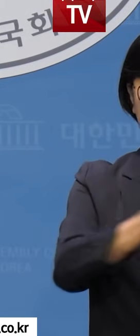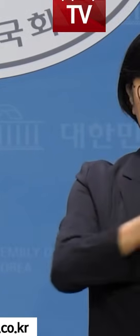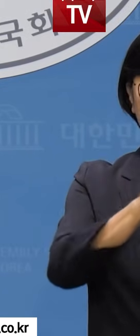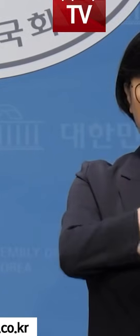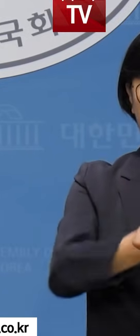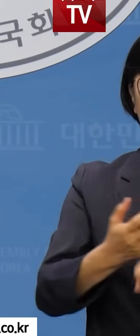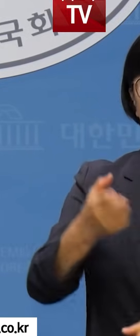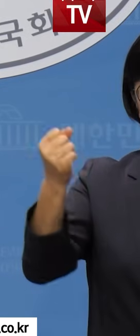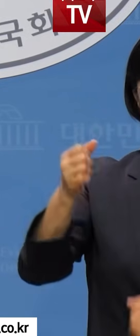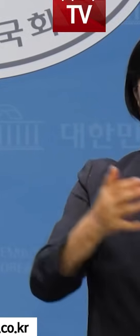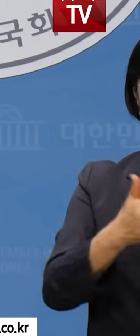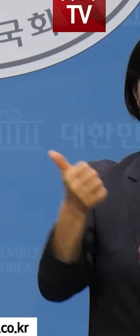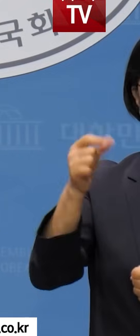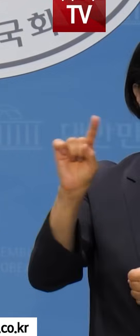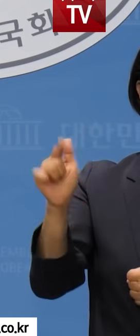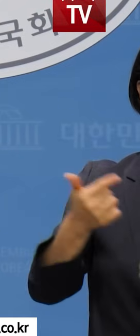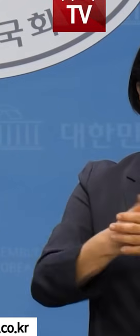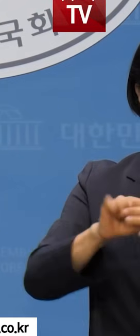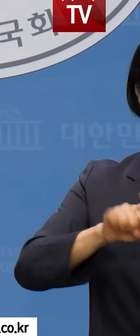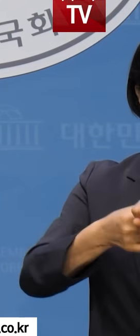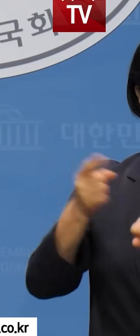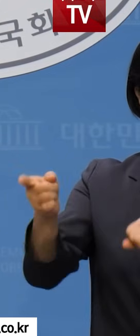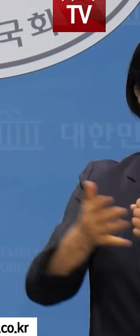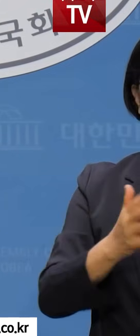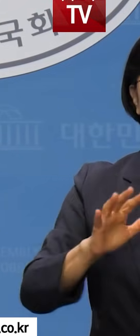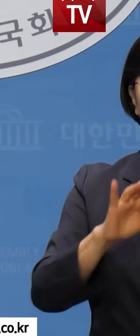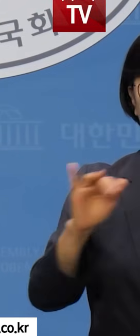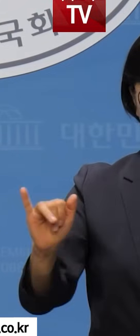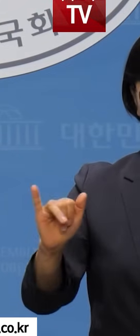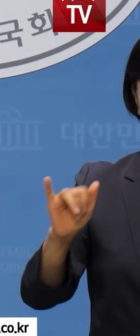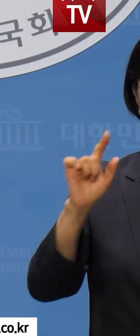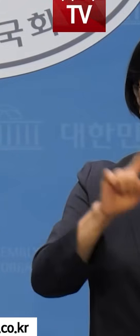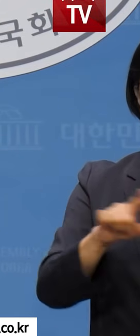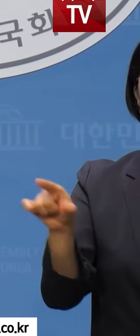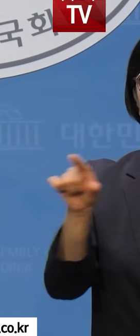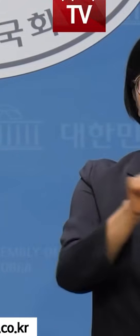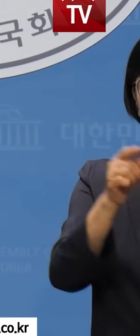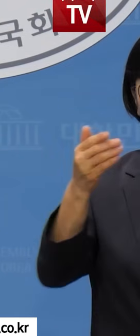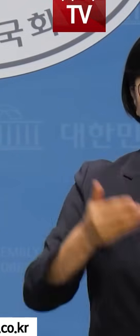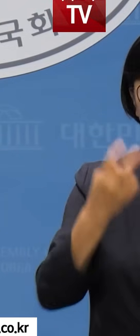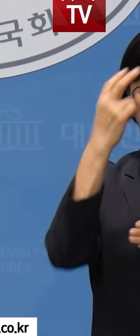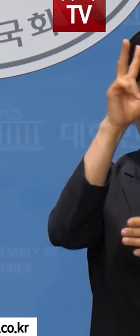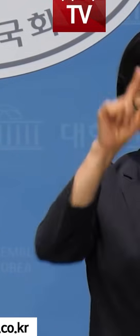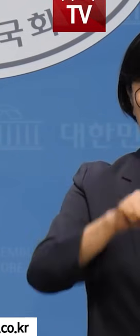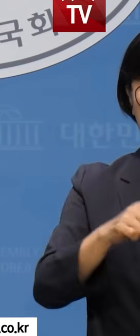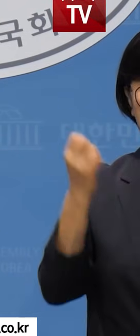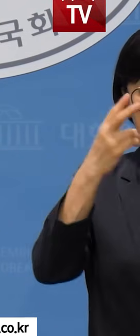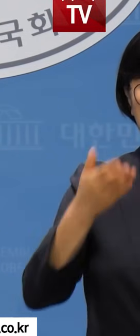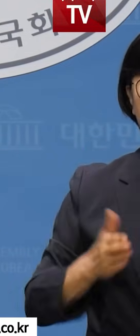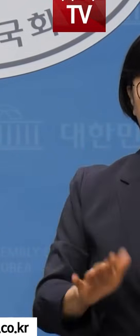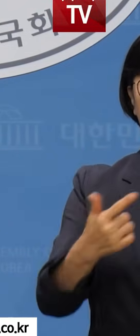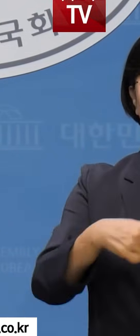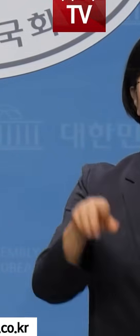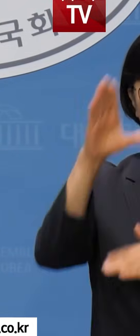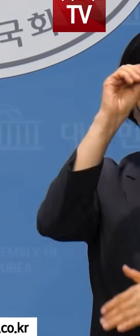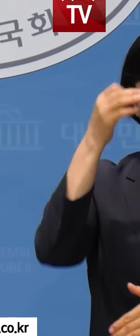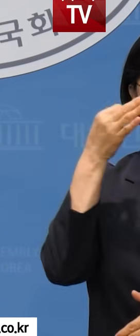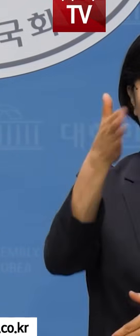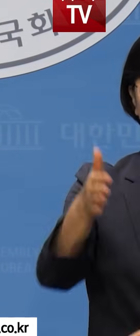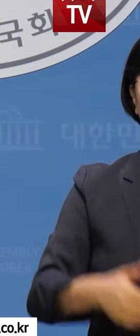특권의식에 쩔어있는 한동훈에 대한 처벌은 국민들에게 신뢰받는 검찰에 거듭나기 위한 본보기가 될